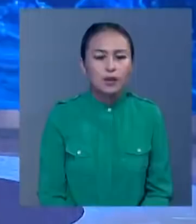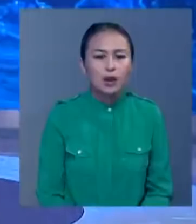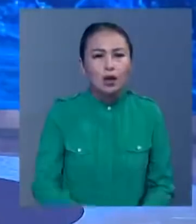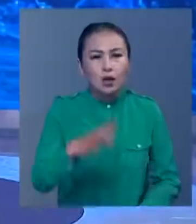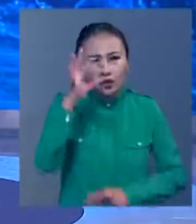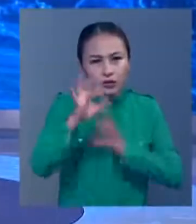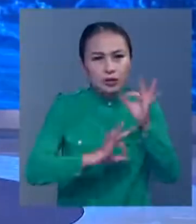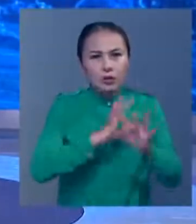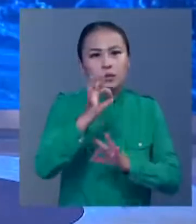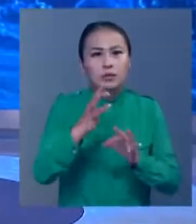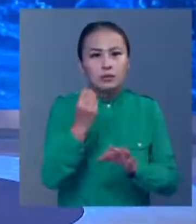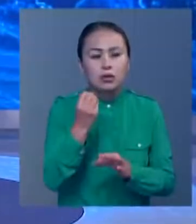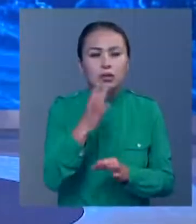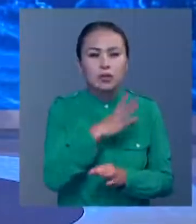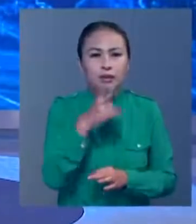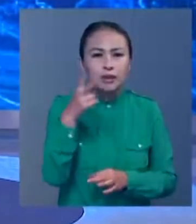Елімізде өткен тәулікте тағы